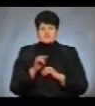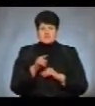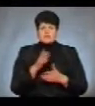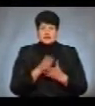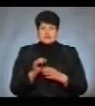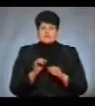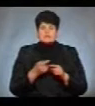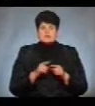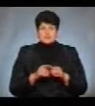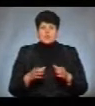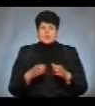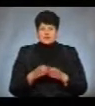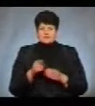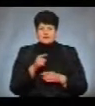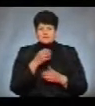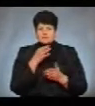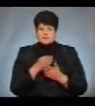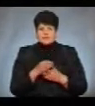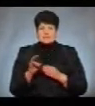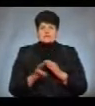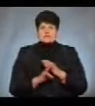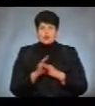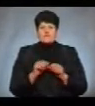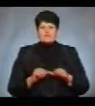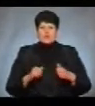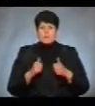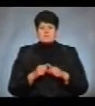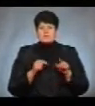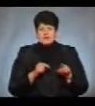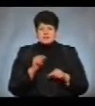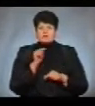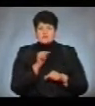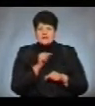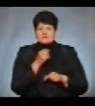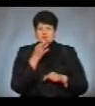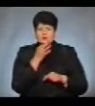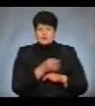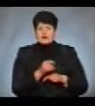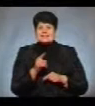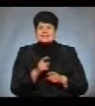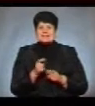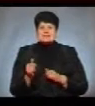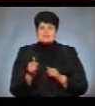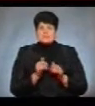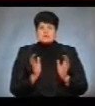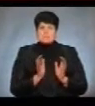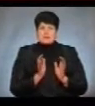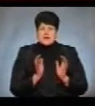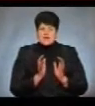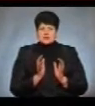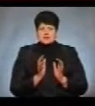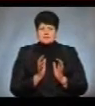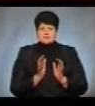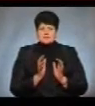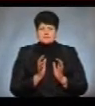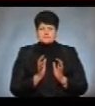цієї громади, відповідає там церковний комітет, і в першу чергу вони відповідають за забезпечення як збереження самої